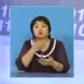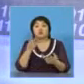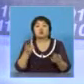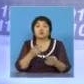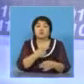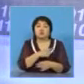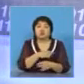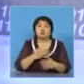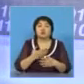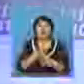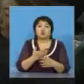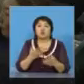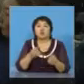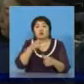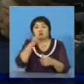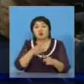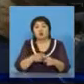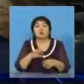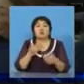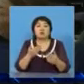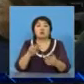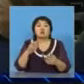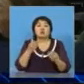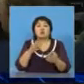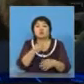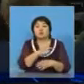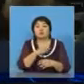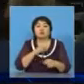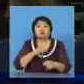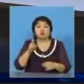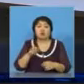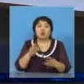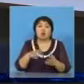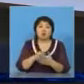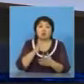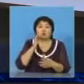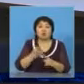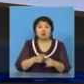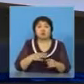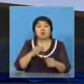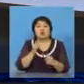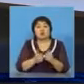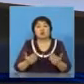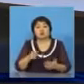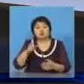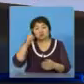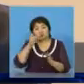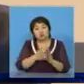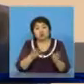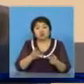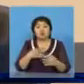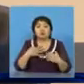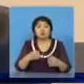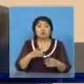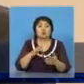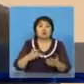қажетті медициналық көмек ала алмайды. Дәлірек айтсақ, кейбір медициналық қызмет ақылы болмақ. Осыны әр тұрғын түсінуі қажет.